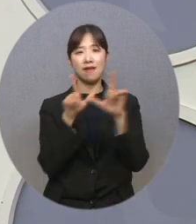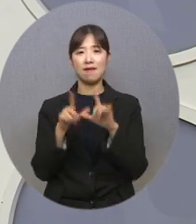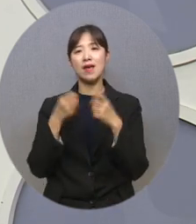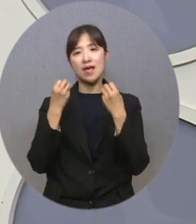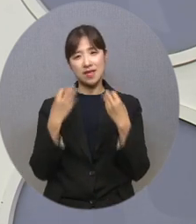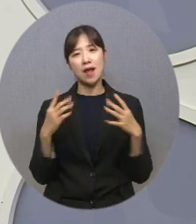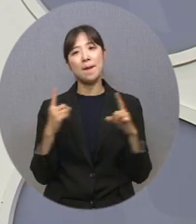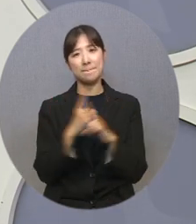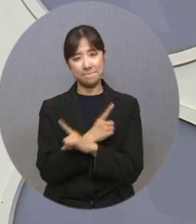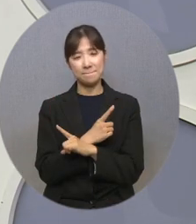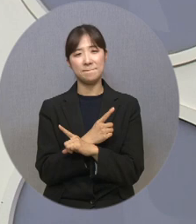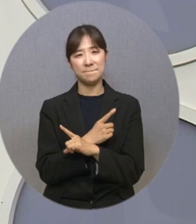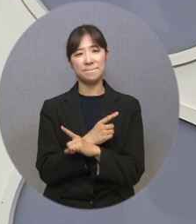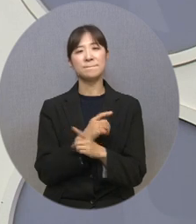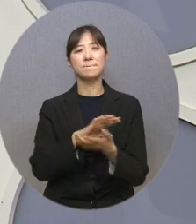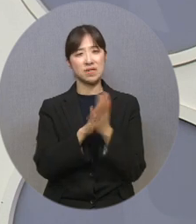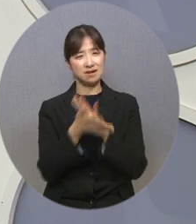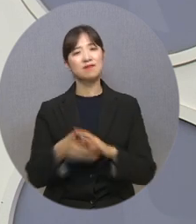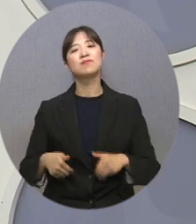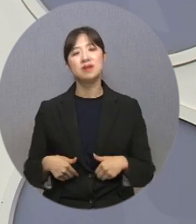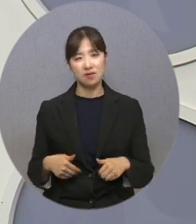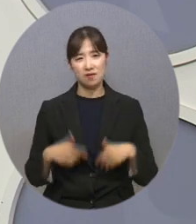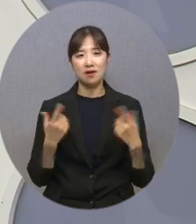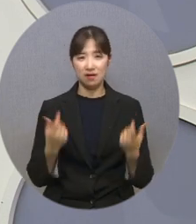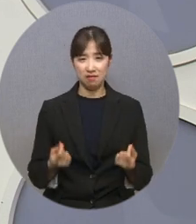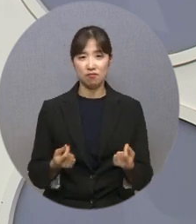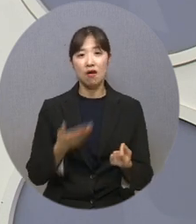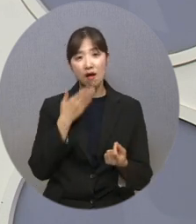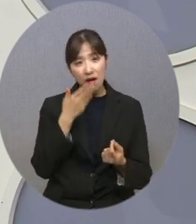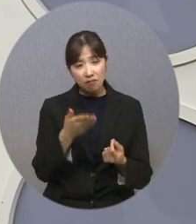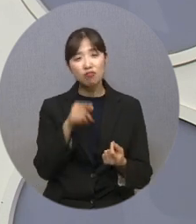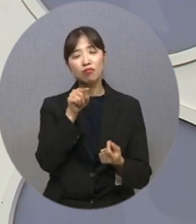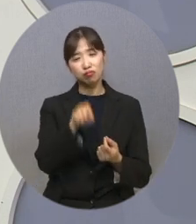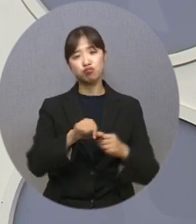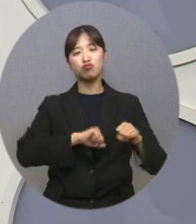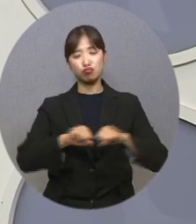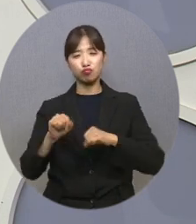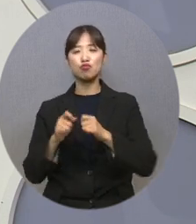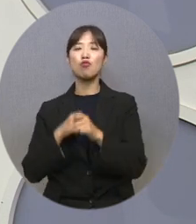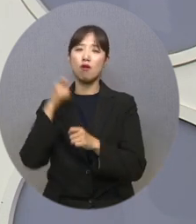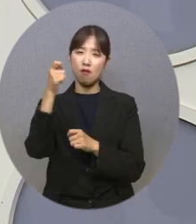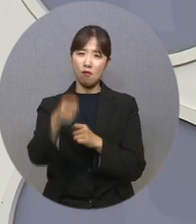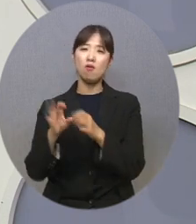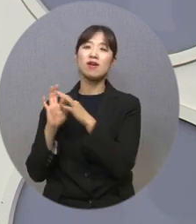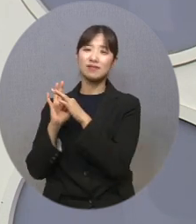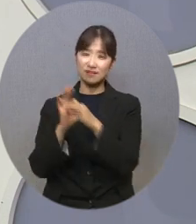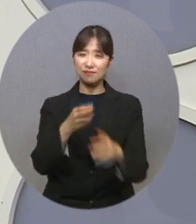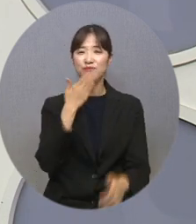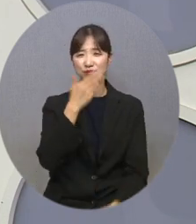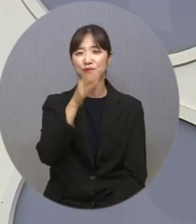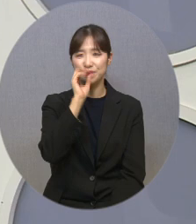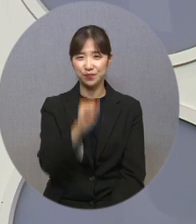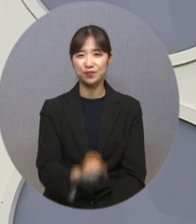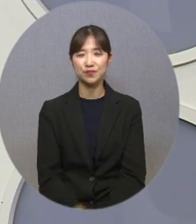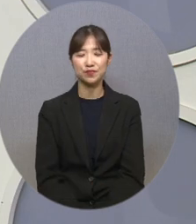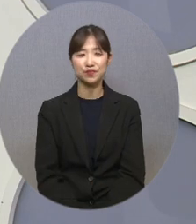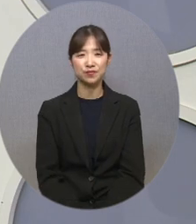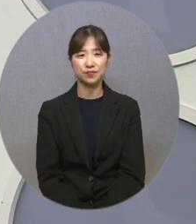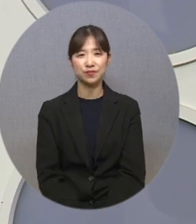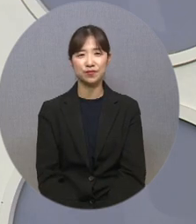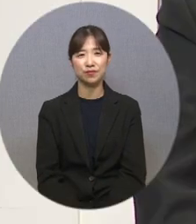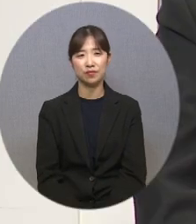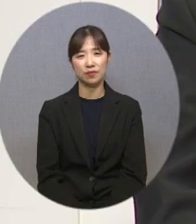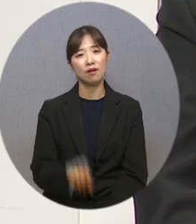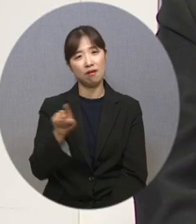생활을 새롭게 해서 자극제로서는 필요하기 때문에 가능하다면 그런 운동이 영원히 이어지면 참 좋겠죠.